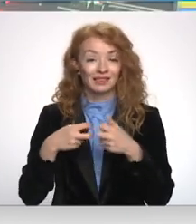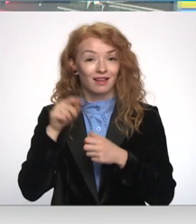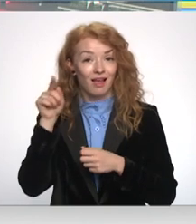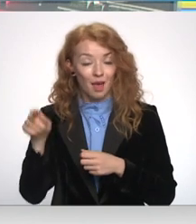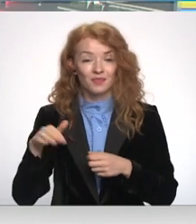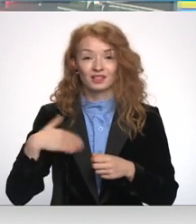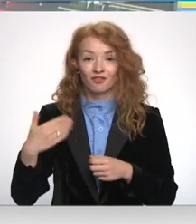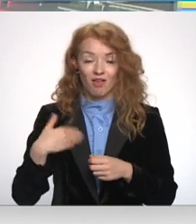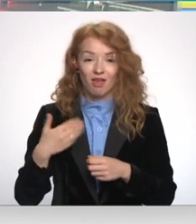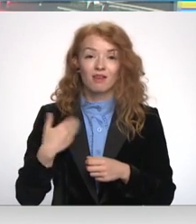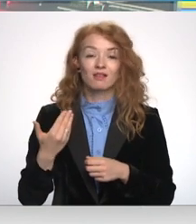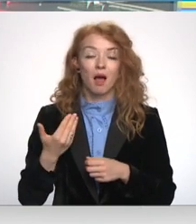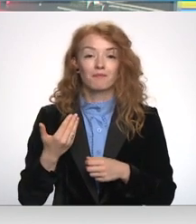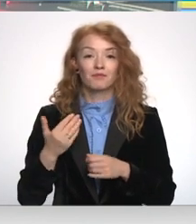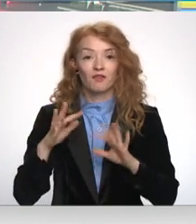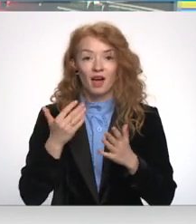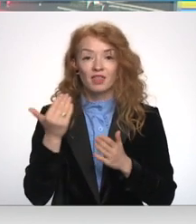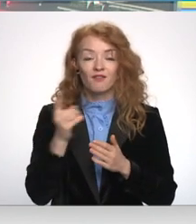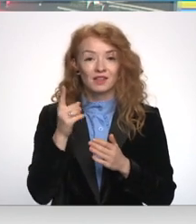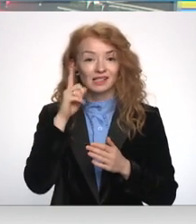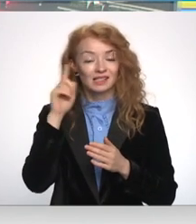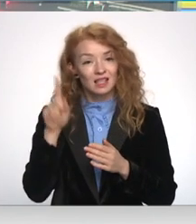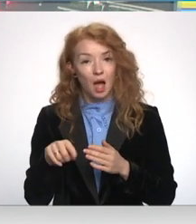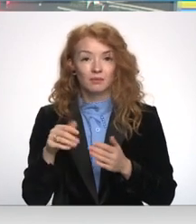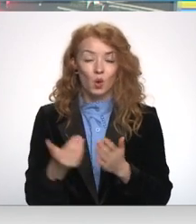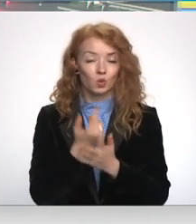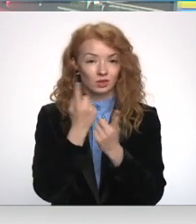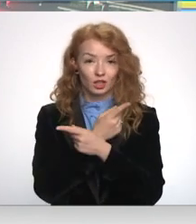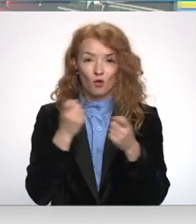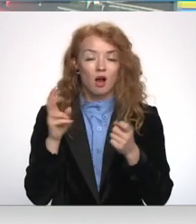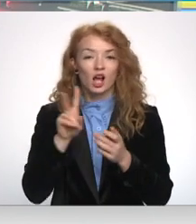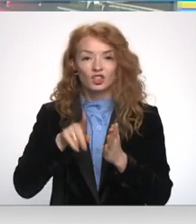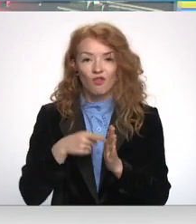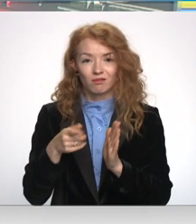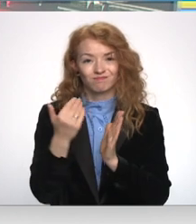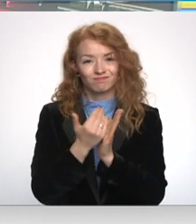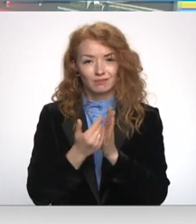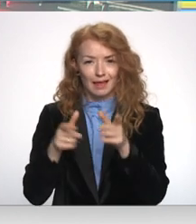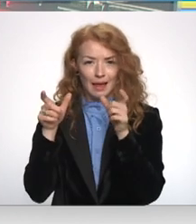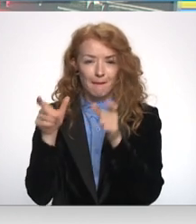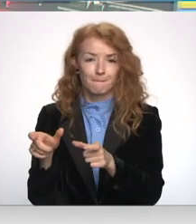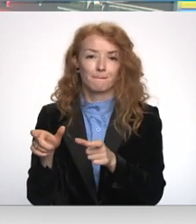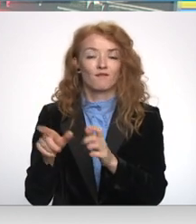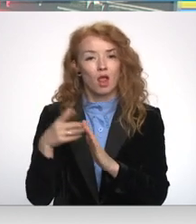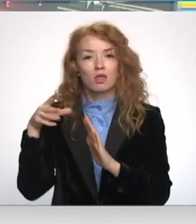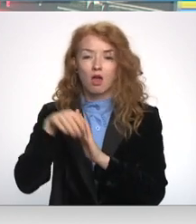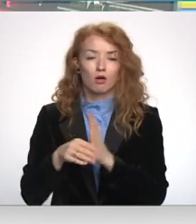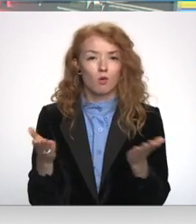Sveicināti, Ilze! Kas tev ir zināms stāsti? Kas vēl šajā sankciju kārtā bez Krievijas zelta varētu tikt